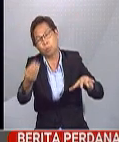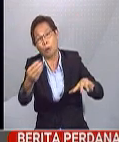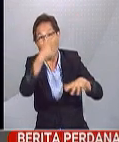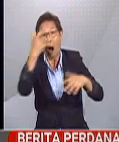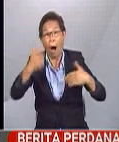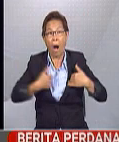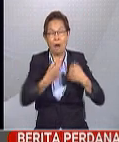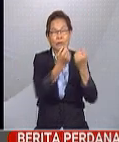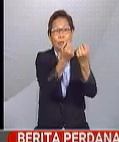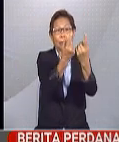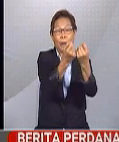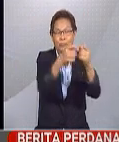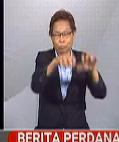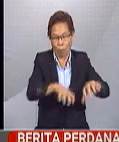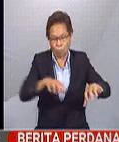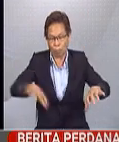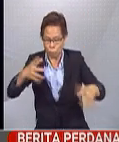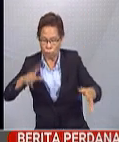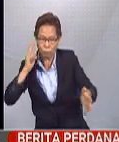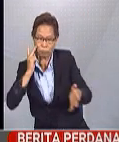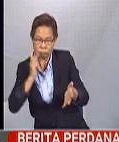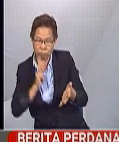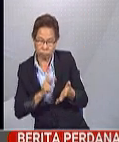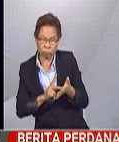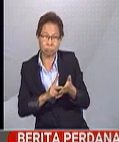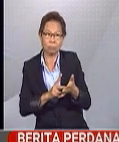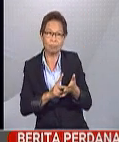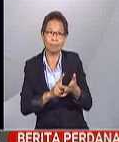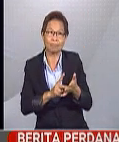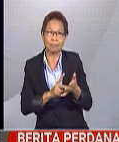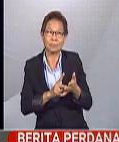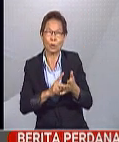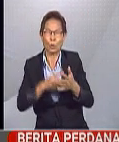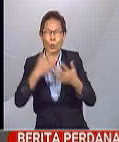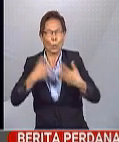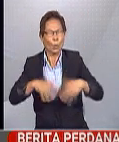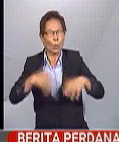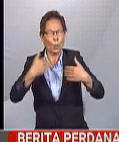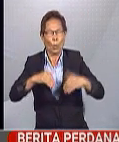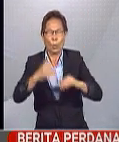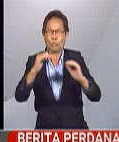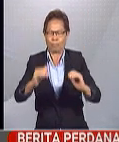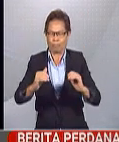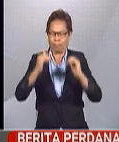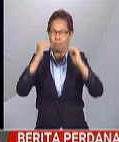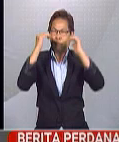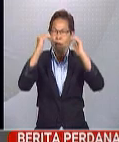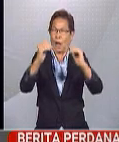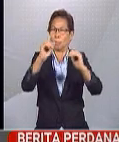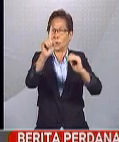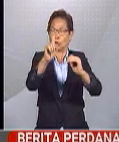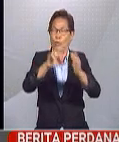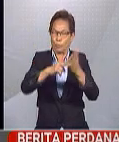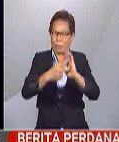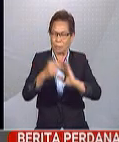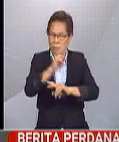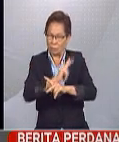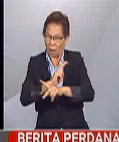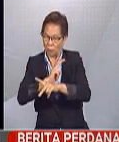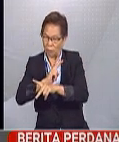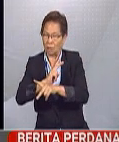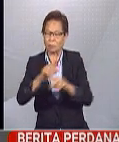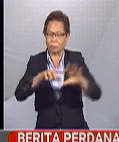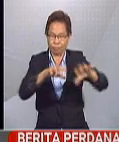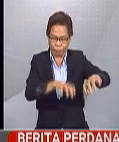terdapat 11 lokasi yang sudah dikenal pasti di bawah status gelombang haba tahap 1 iaitu tahap berjaga-jaga. Kawasan-kawasan